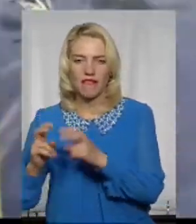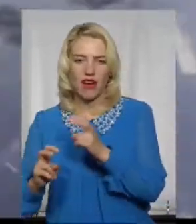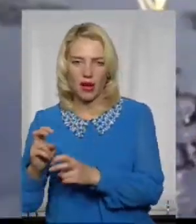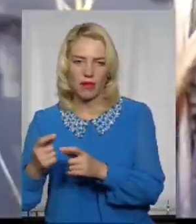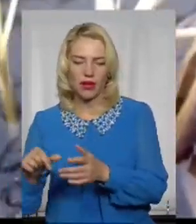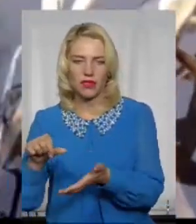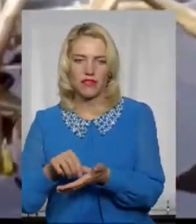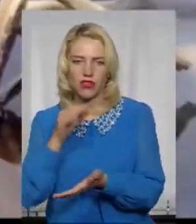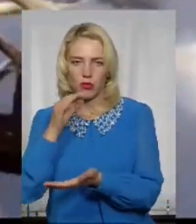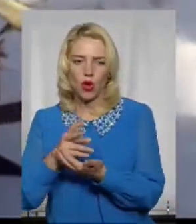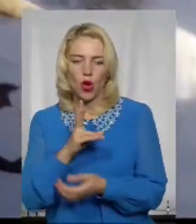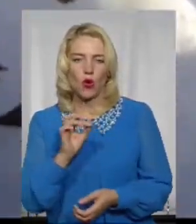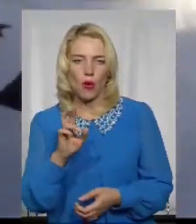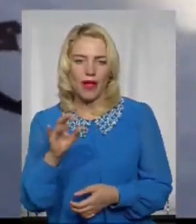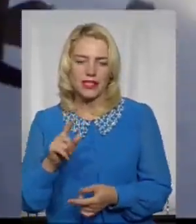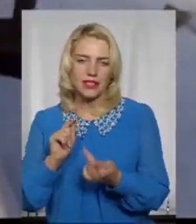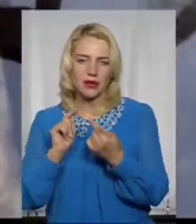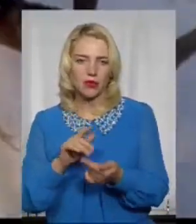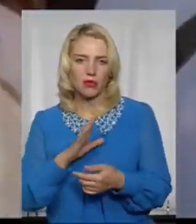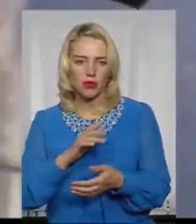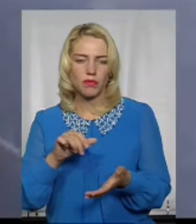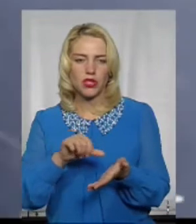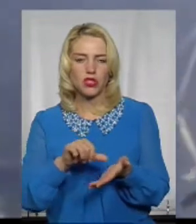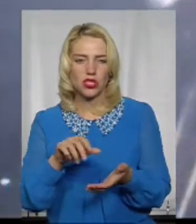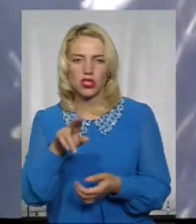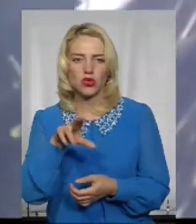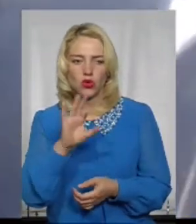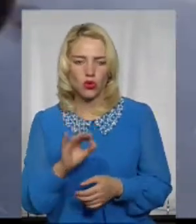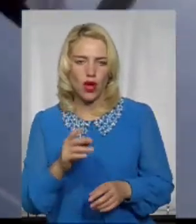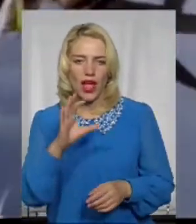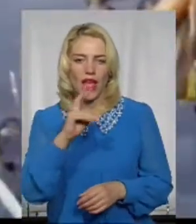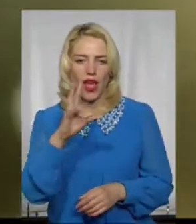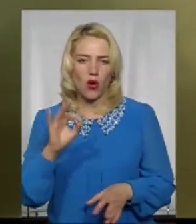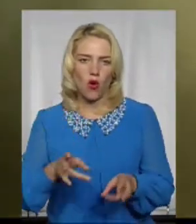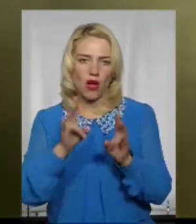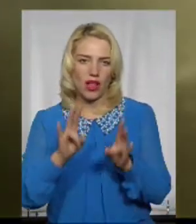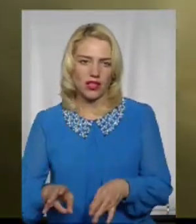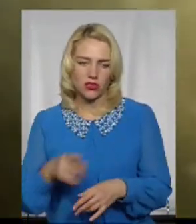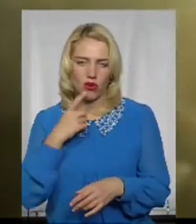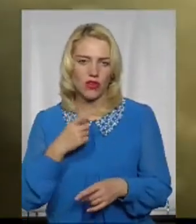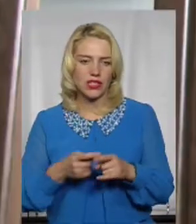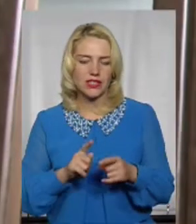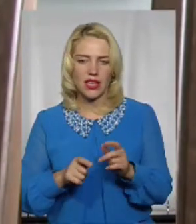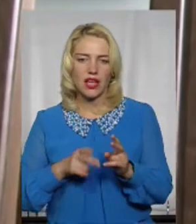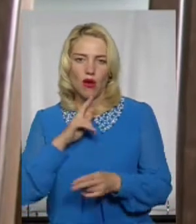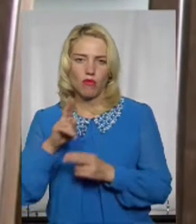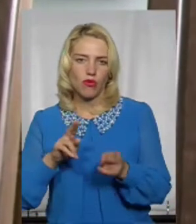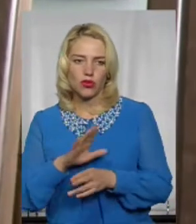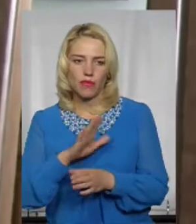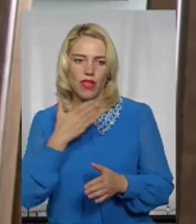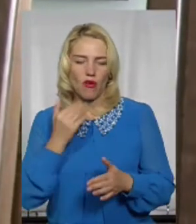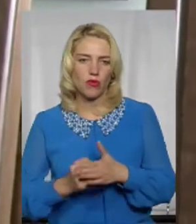Андрій Коберський заперечував причетність товариства до екологічної катастрофи, називав позов необґрунтованим, а